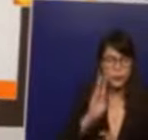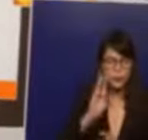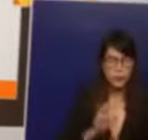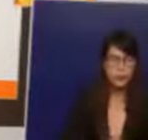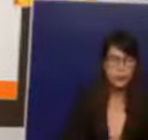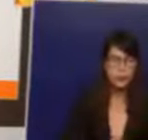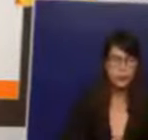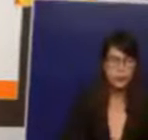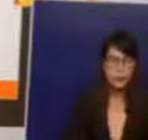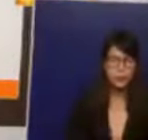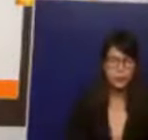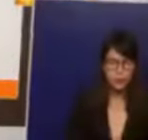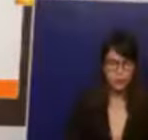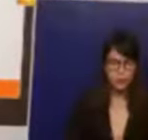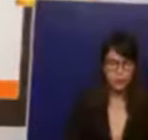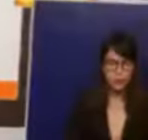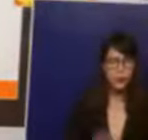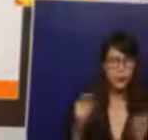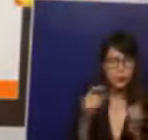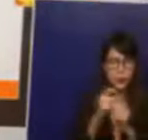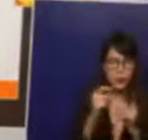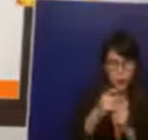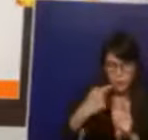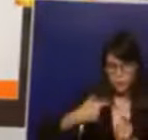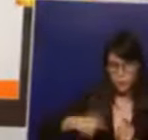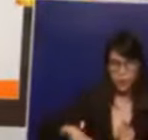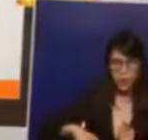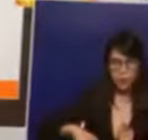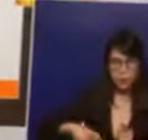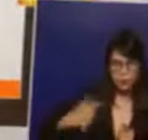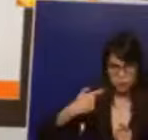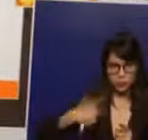ไลด์นี้คือคำพิพากษาศาลฎีกา